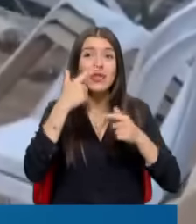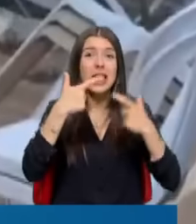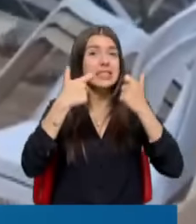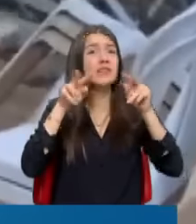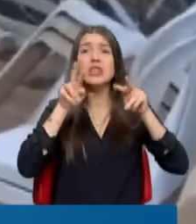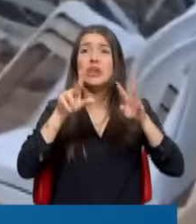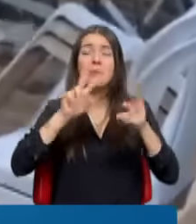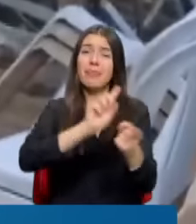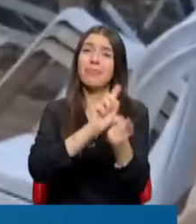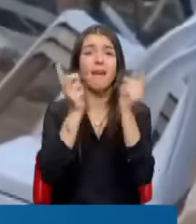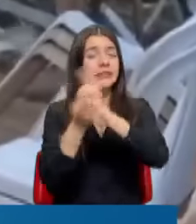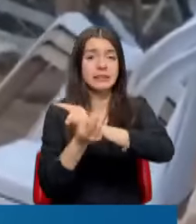çevirdi.